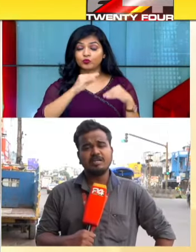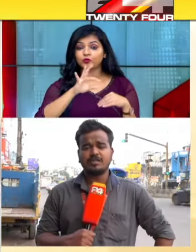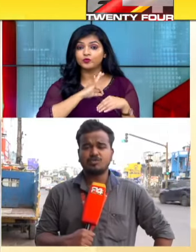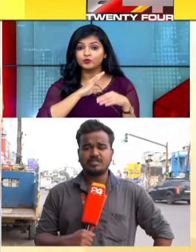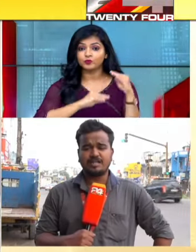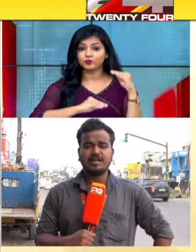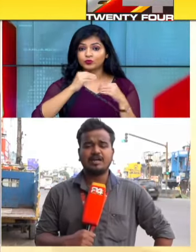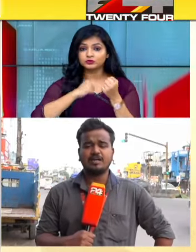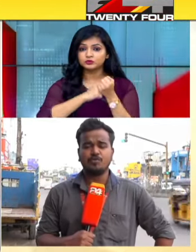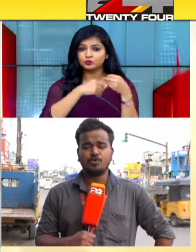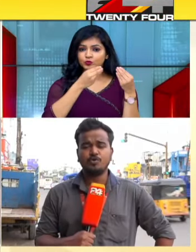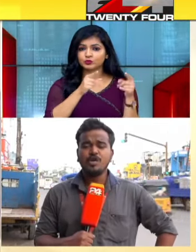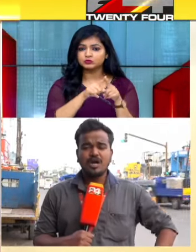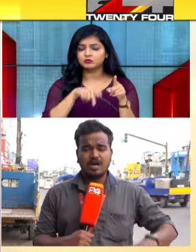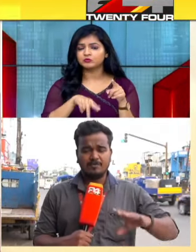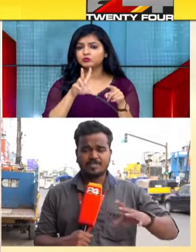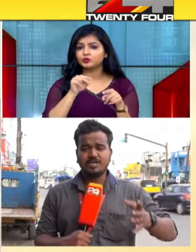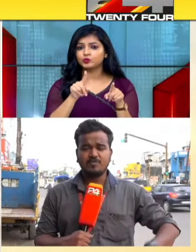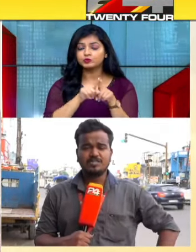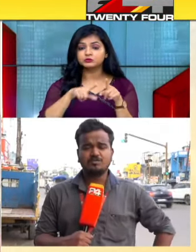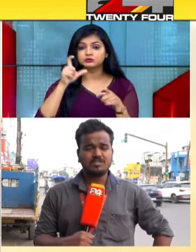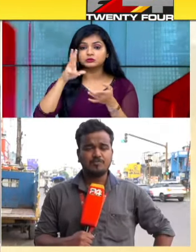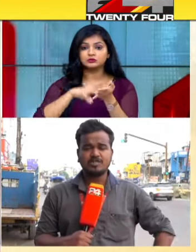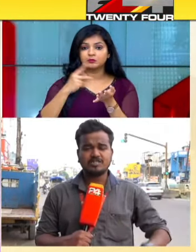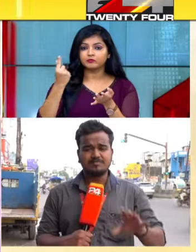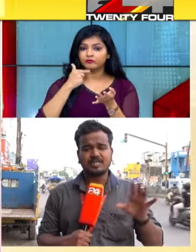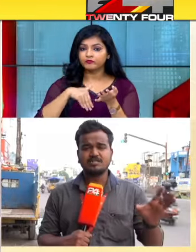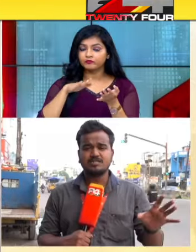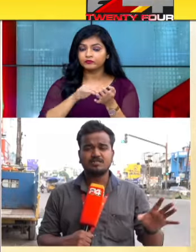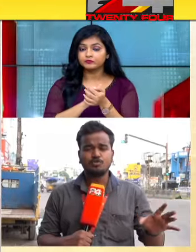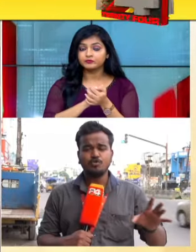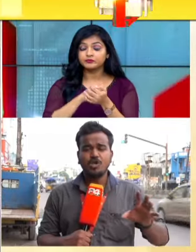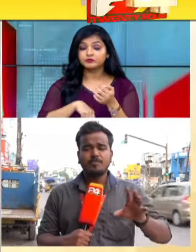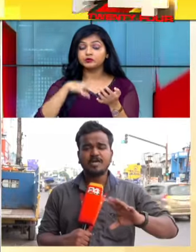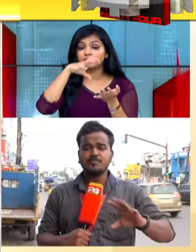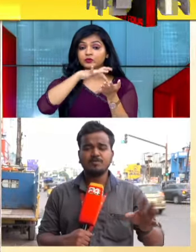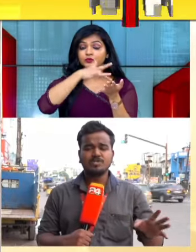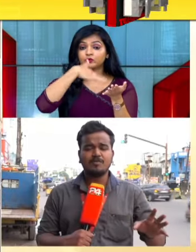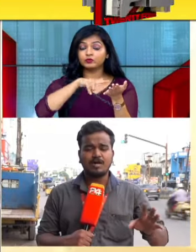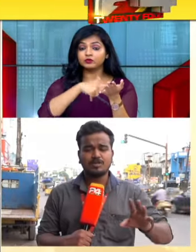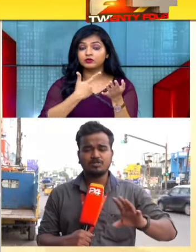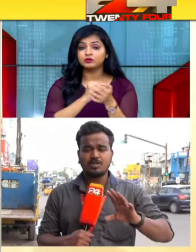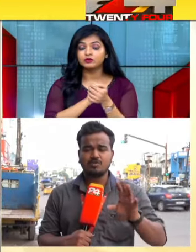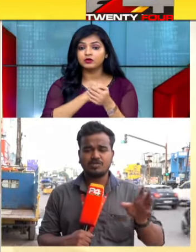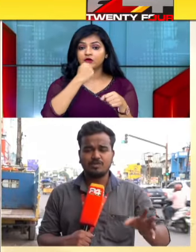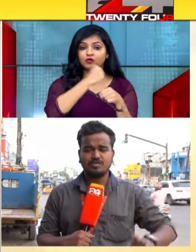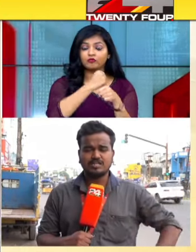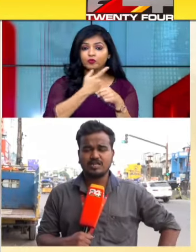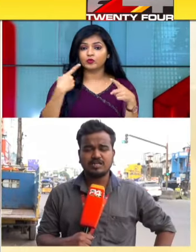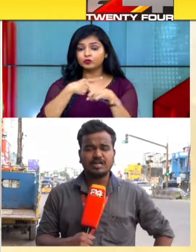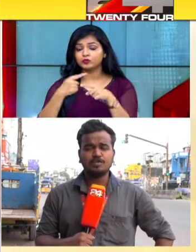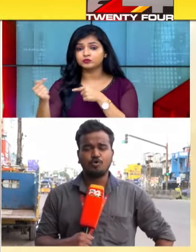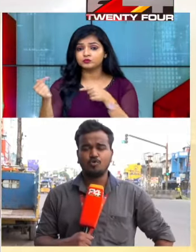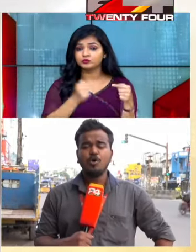ചെയ്യേണ്ട കാര്യമില്ല എന്നുള്ള നിലയിലാണ് ഇപ്പോൾ ഒരു പ്രതികരണം വന്നിരിക്കുന്നത്. അപ്പോൾ ഇത് സംസ്ഥാനത്ത് സത്യത്തിൽ ഒരു ഭരണപ്രതിപക്ഷ വാഗ്വാദത്തിലേക്കൊക്കെ